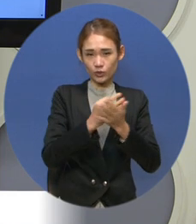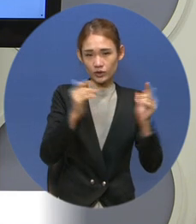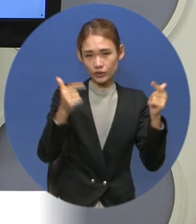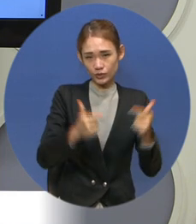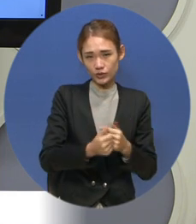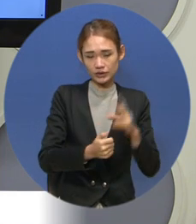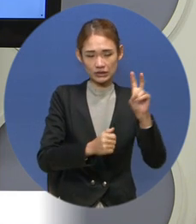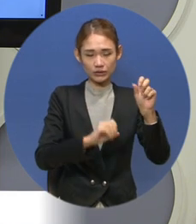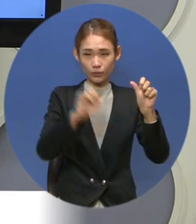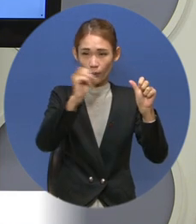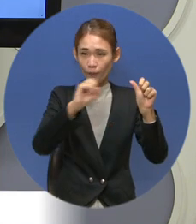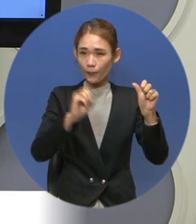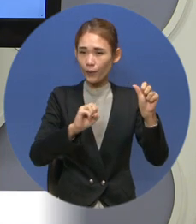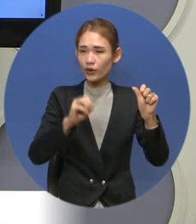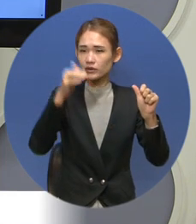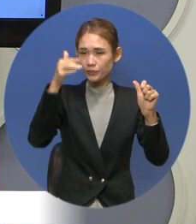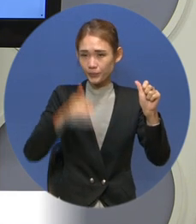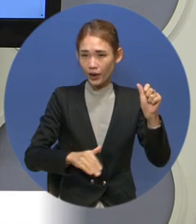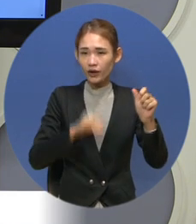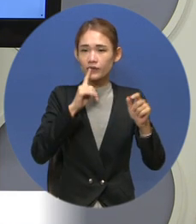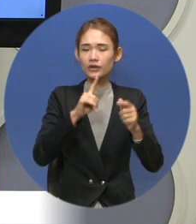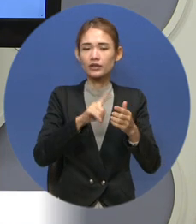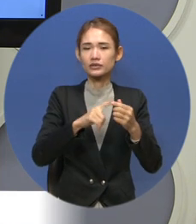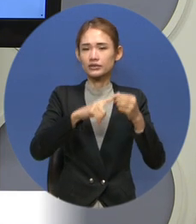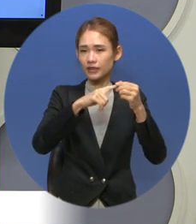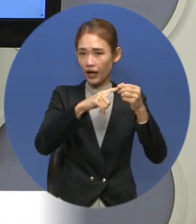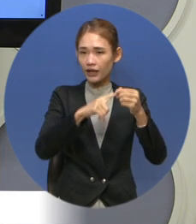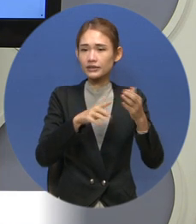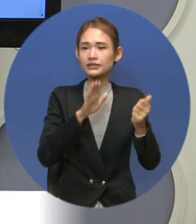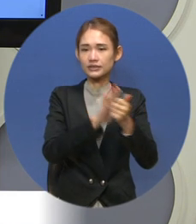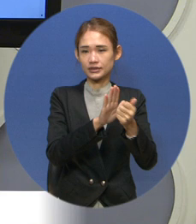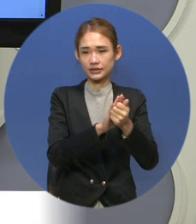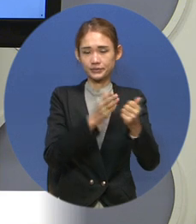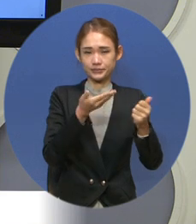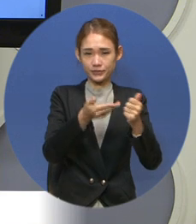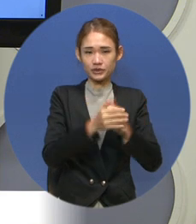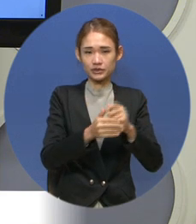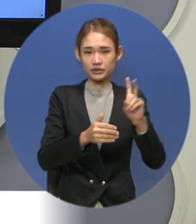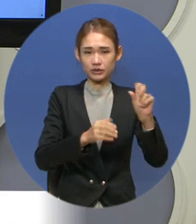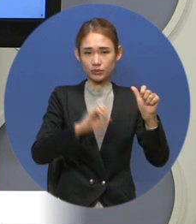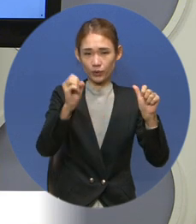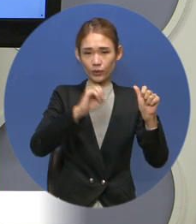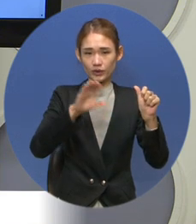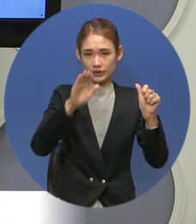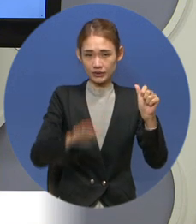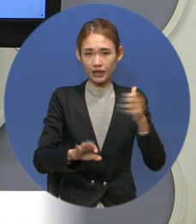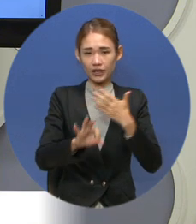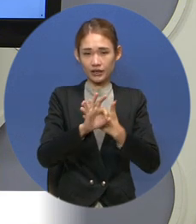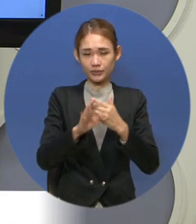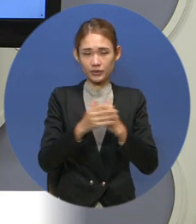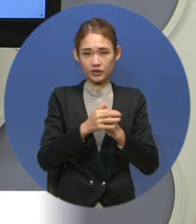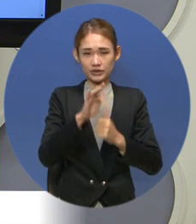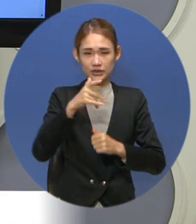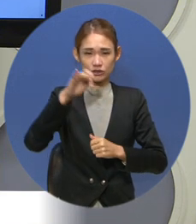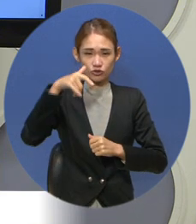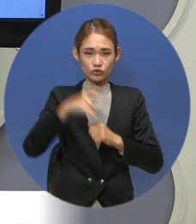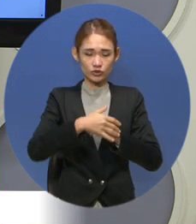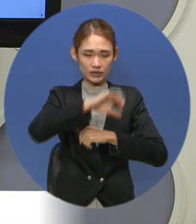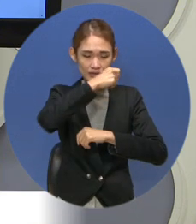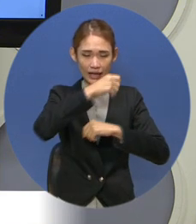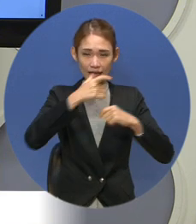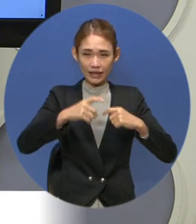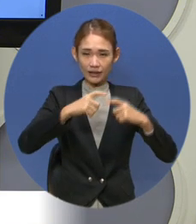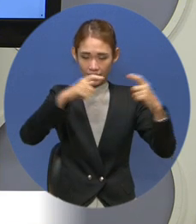25% 이상인 경우 우선 지급하고 25% 이하인 경우는 n 시군구별 예산범위